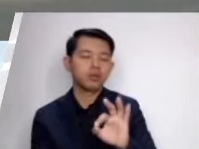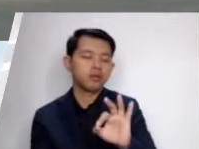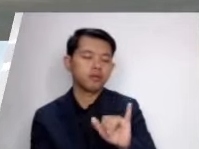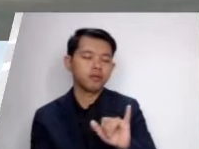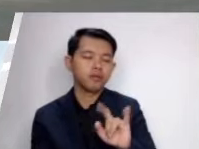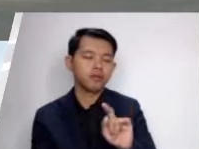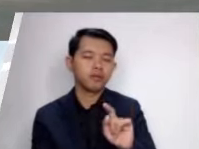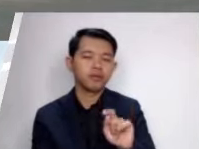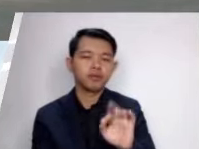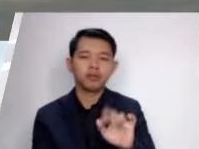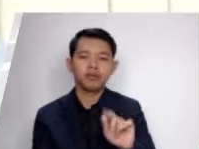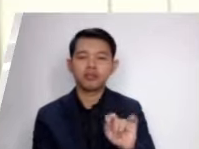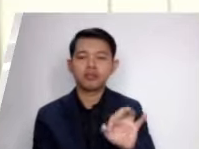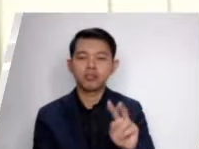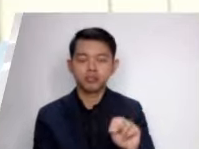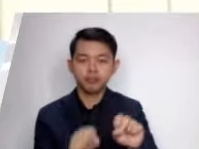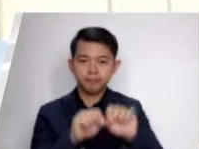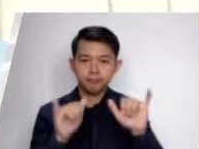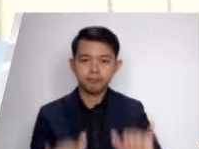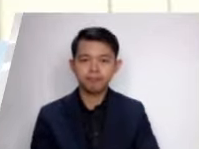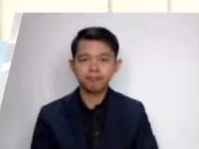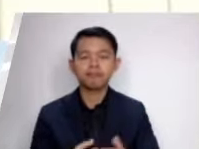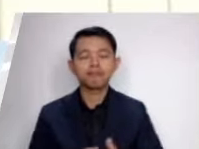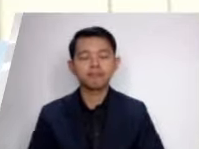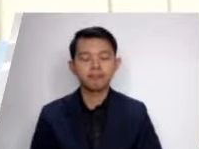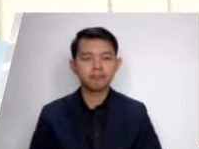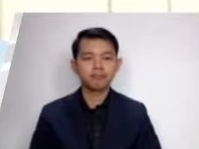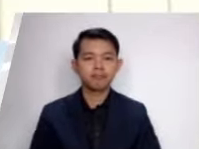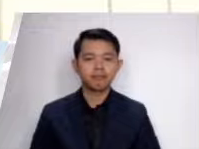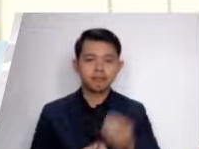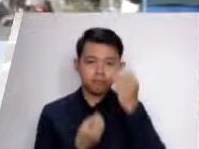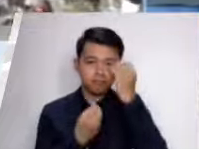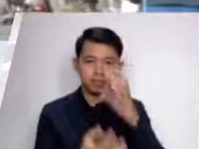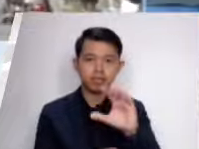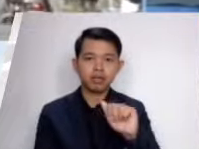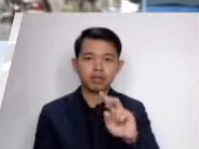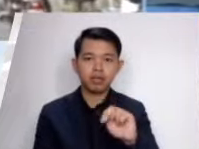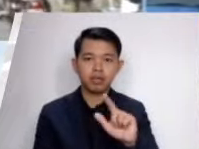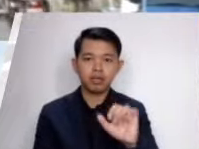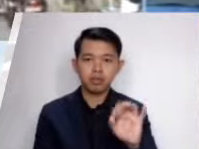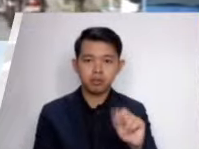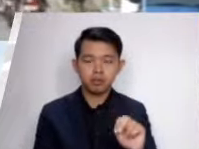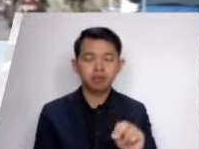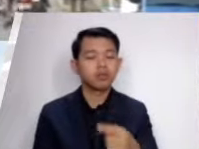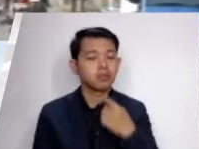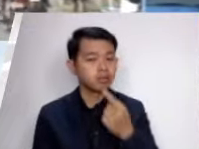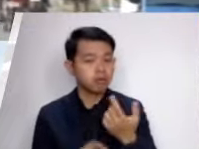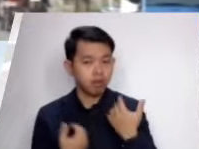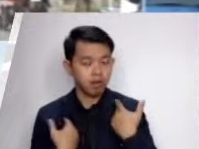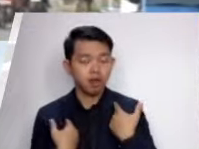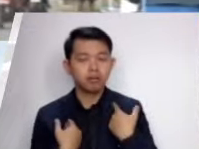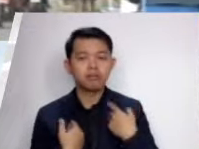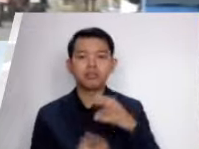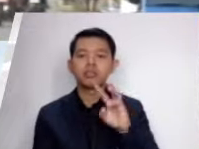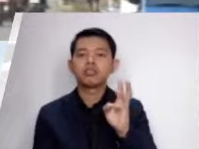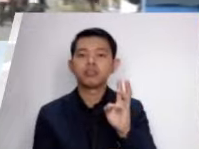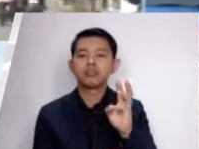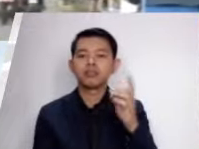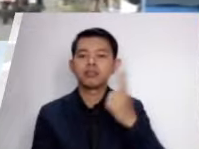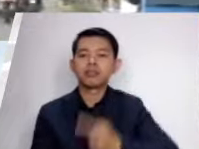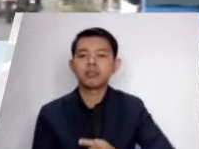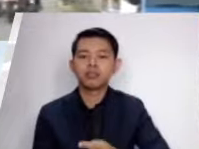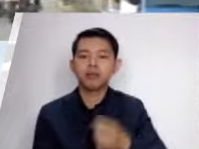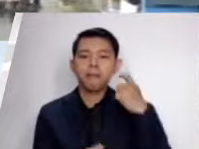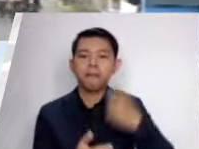ng DTI Negros Occidental inanunsyo sa Super Radio DZBB na magpapatupad ng 60-day price freeze sa ilang bilihin